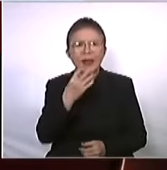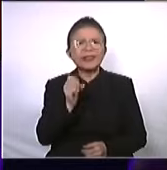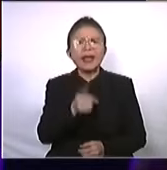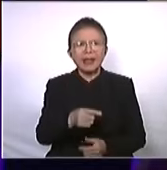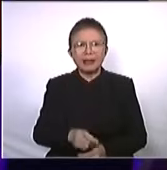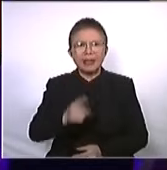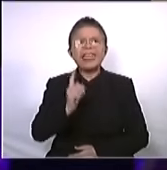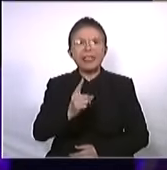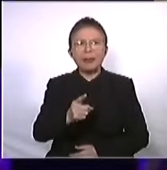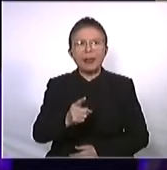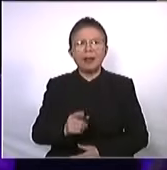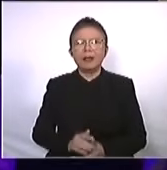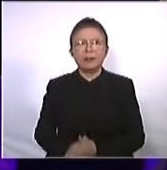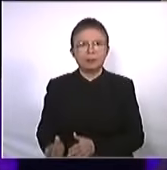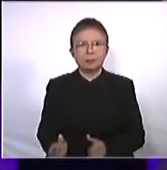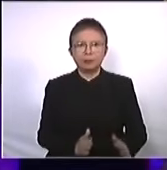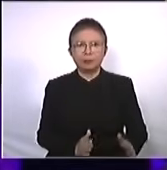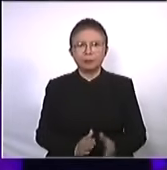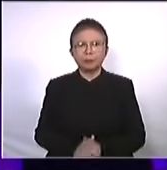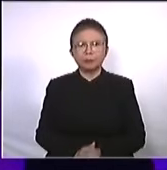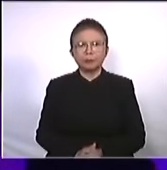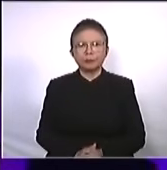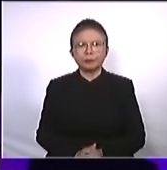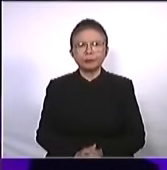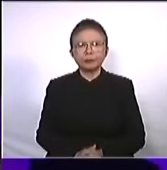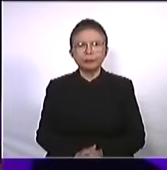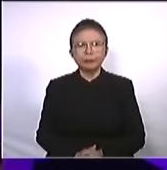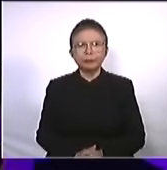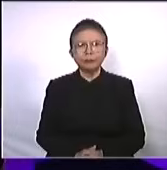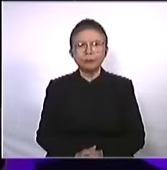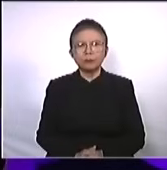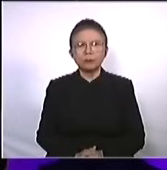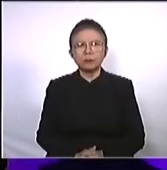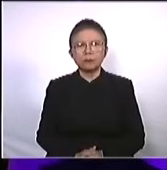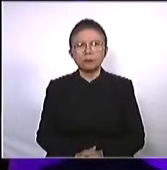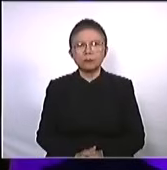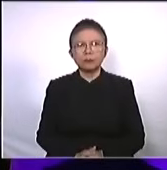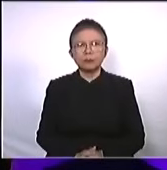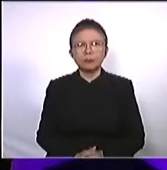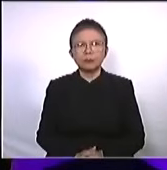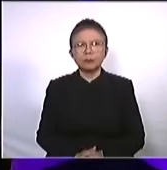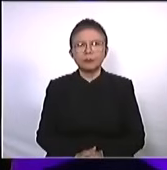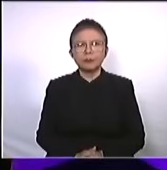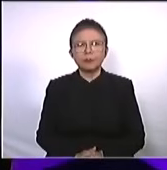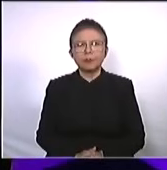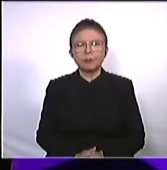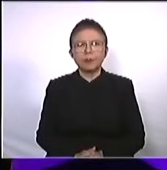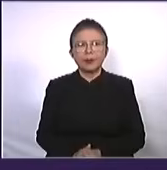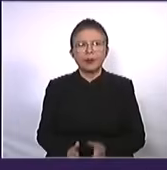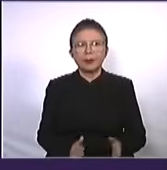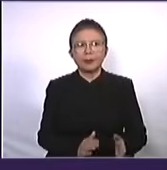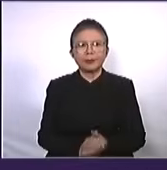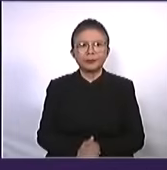baik silakan pak Muhaimin untuk memberikan tanggapan dari jawaban Pak Mahfud tadi